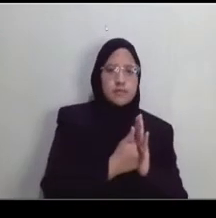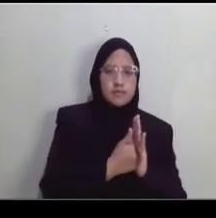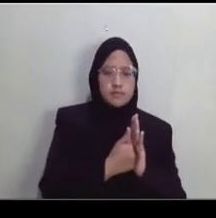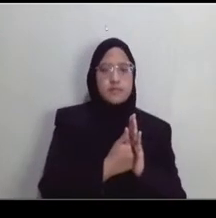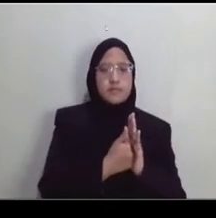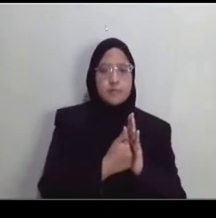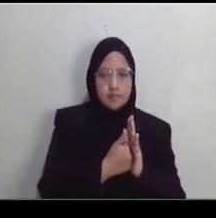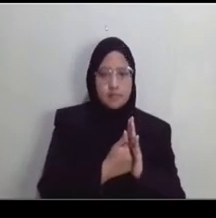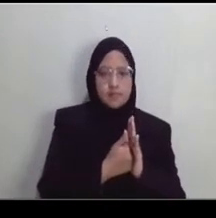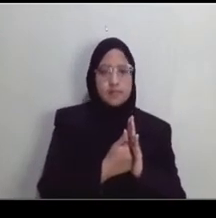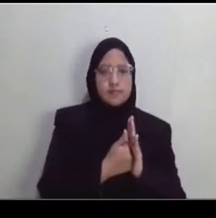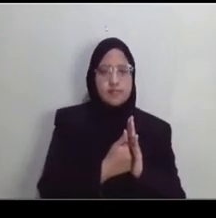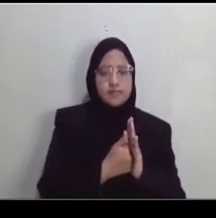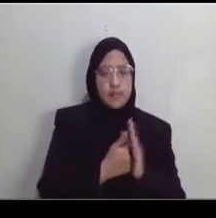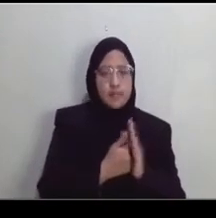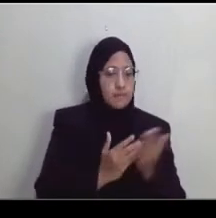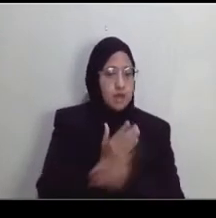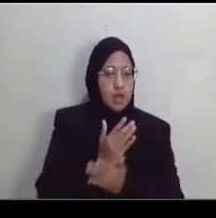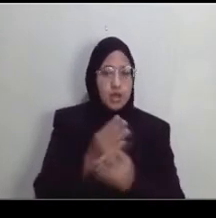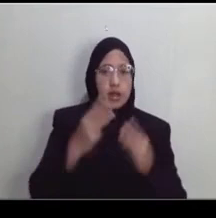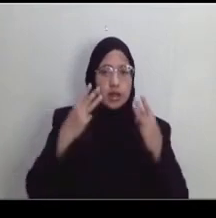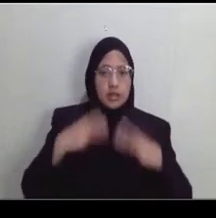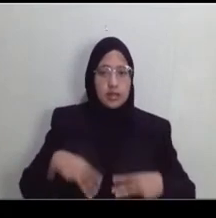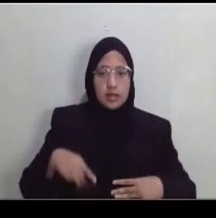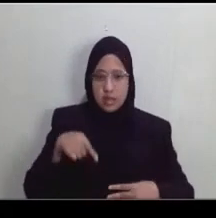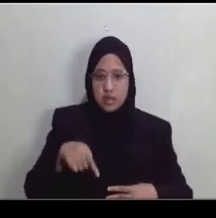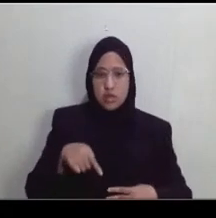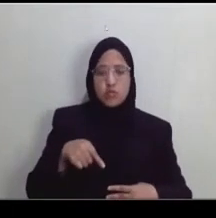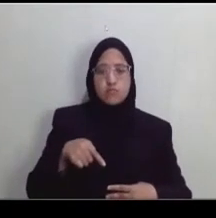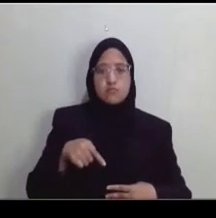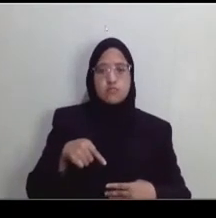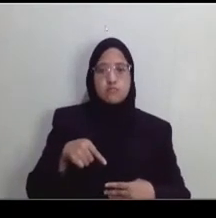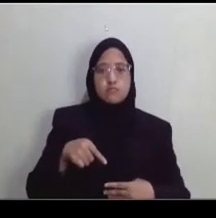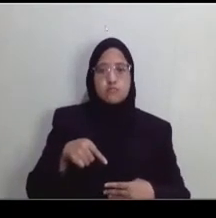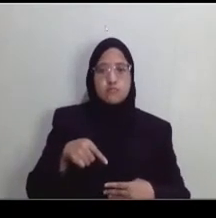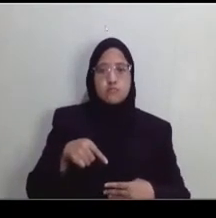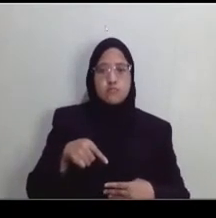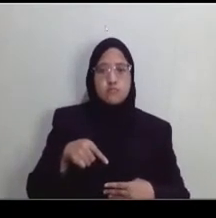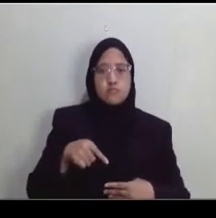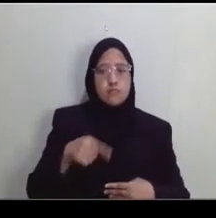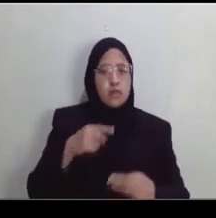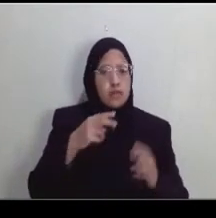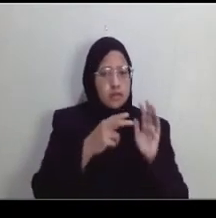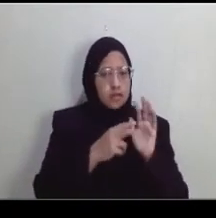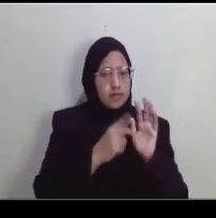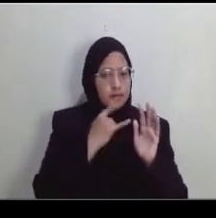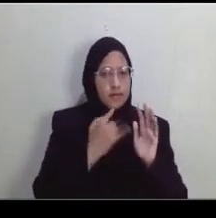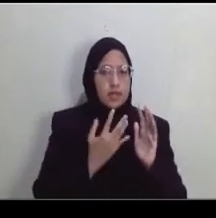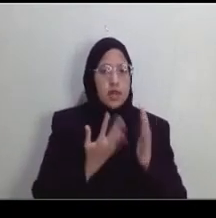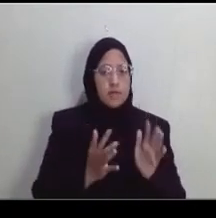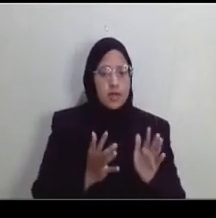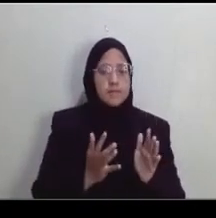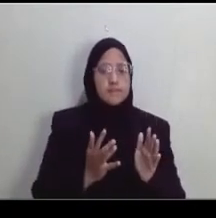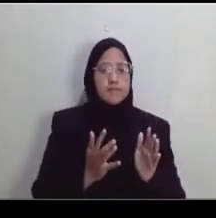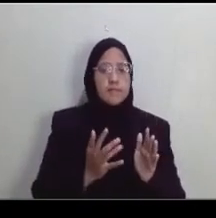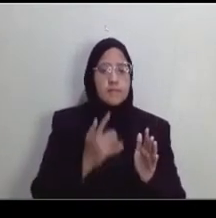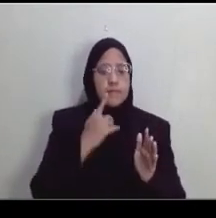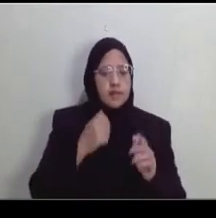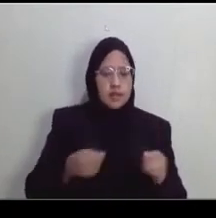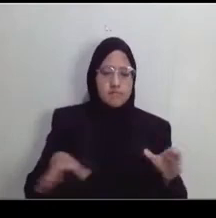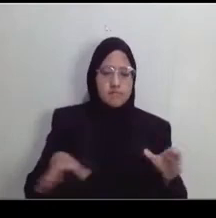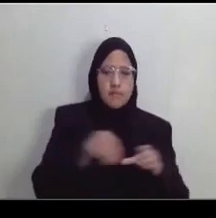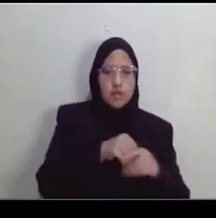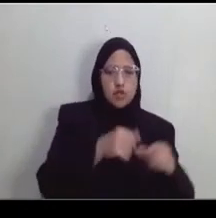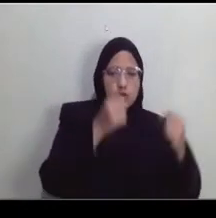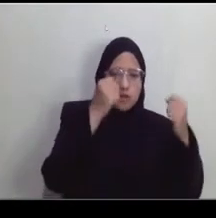tidak boleh diartikan semata-mata dan serta merta layaknya pemidanaan sebagai bentuk